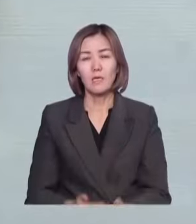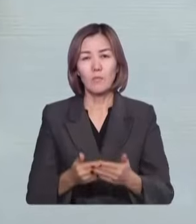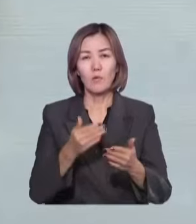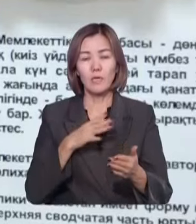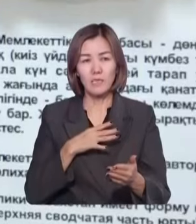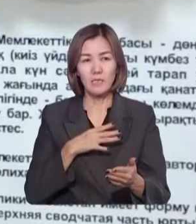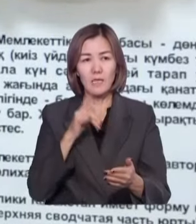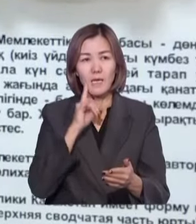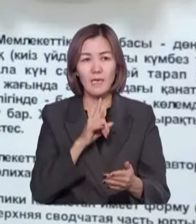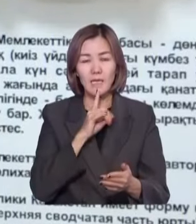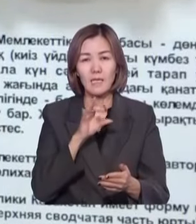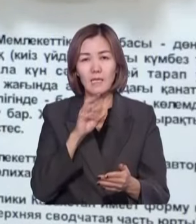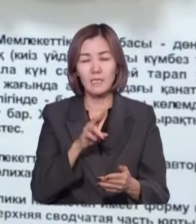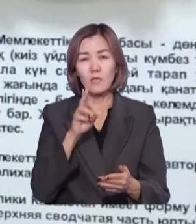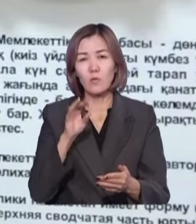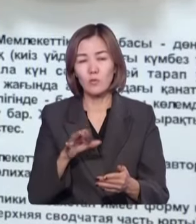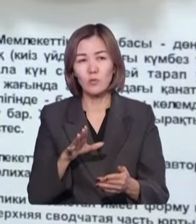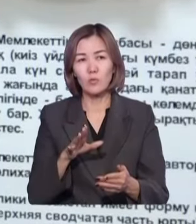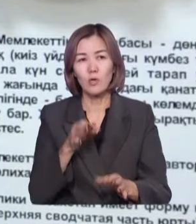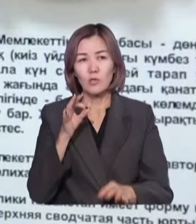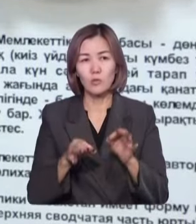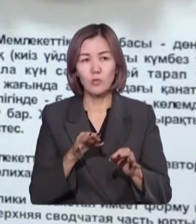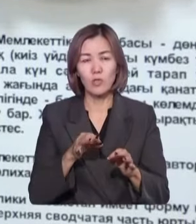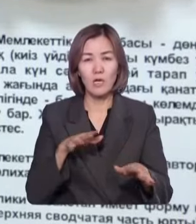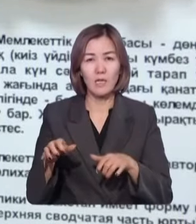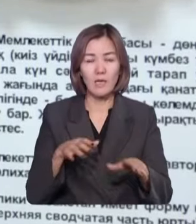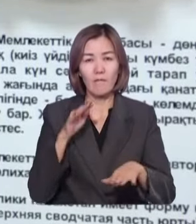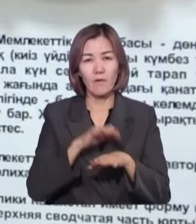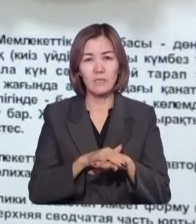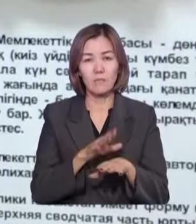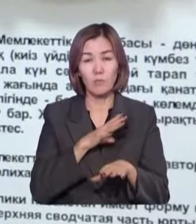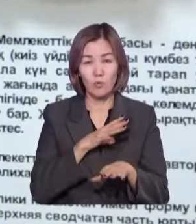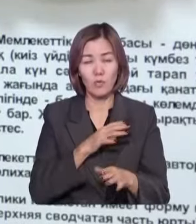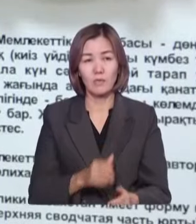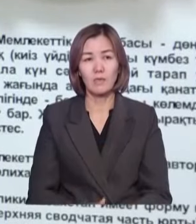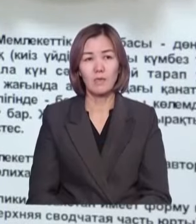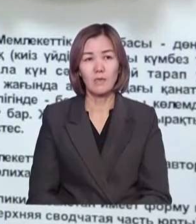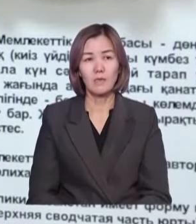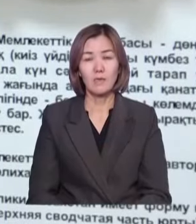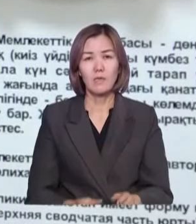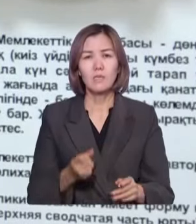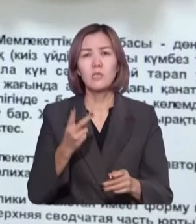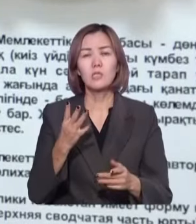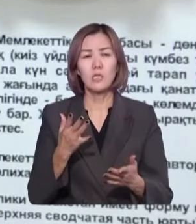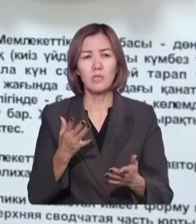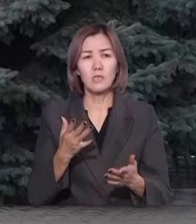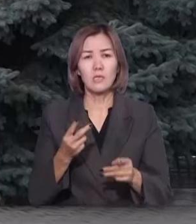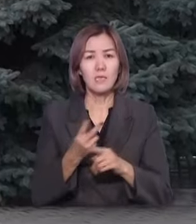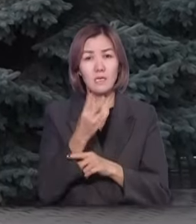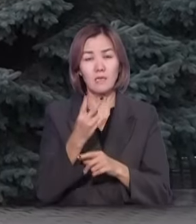дейін ол Ескелді және Көксу аудандық сотымен алаяқтық дерегі бойынша сотты болған. Неше рет болған сонда? 2